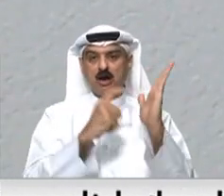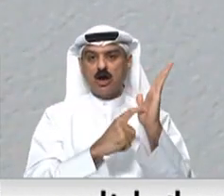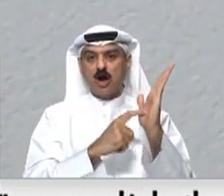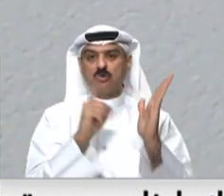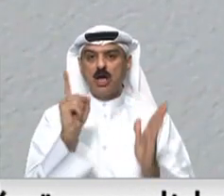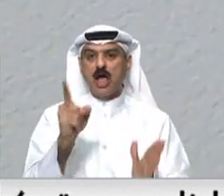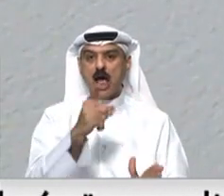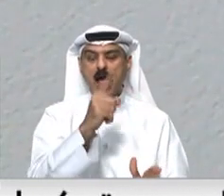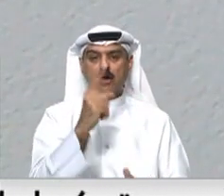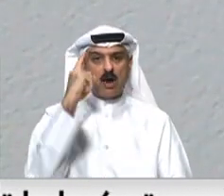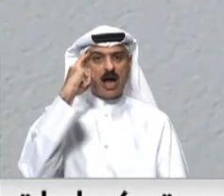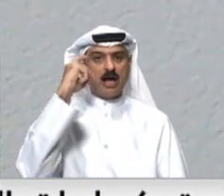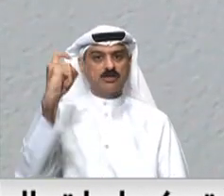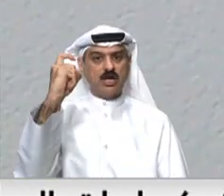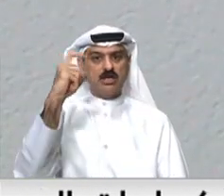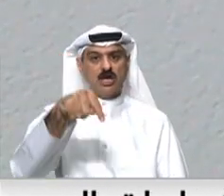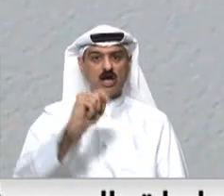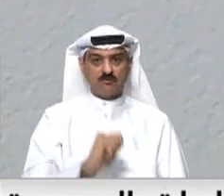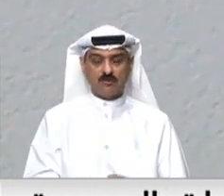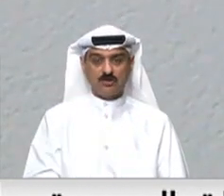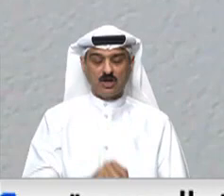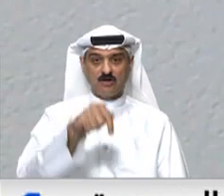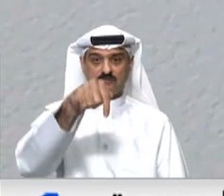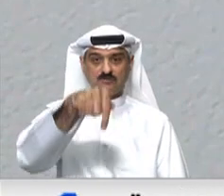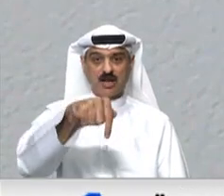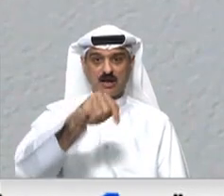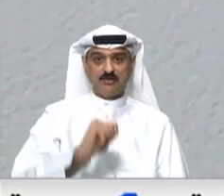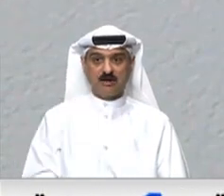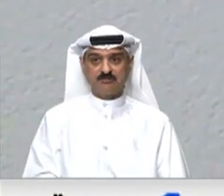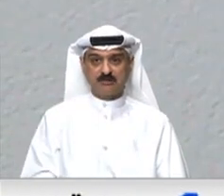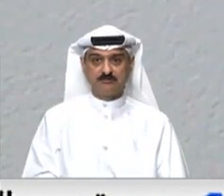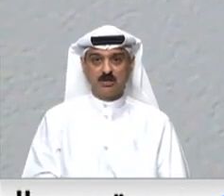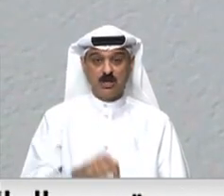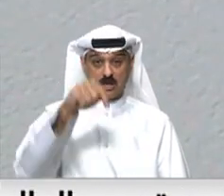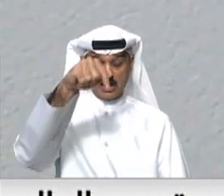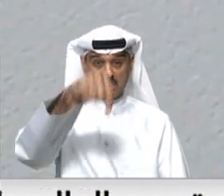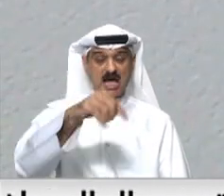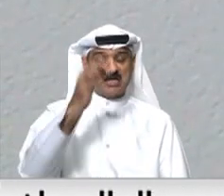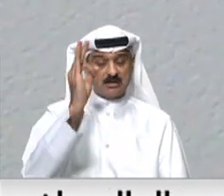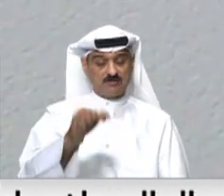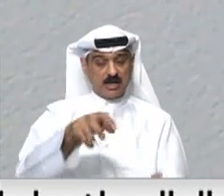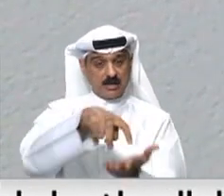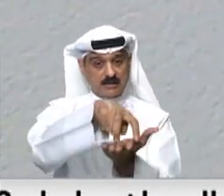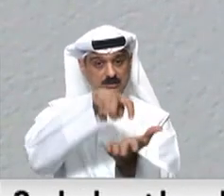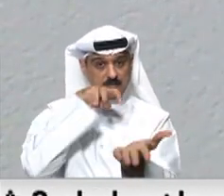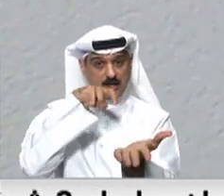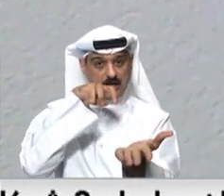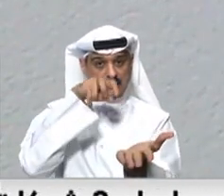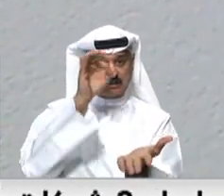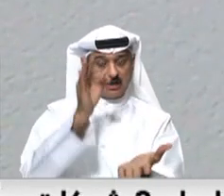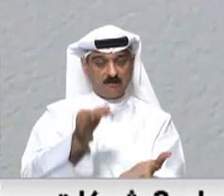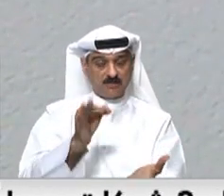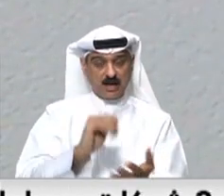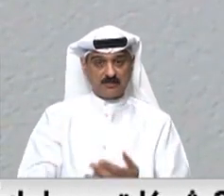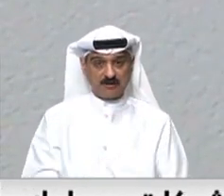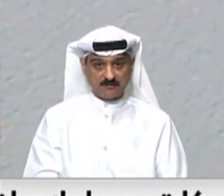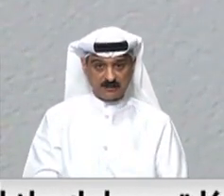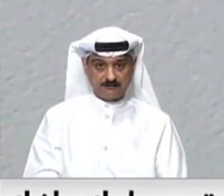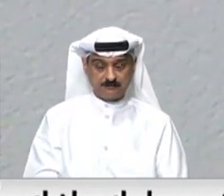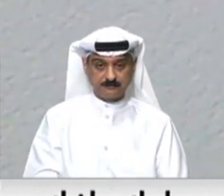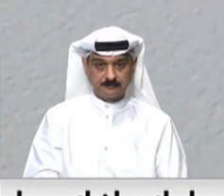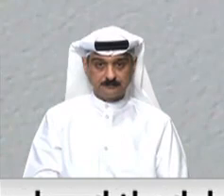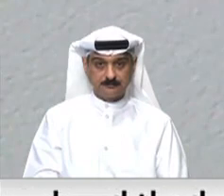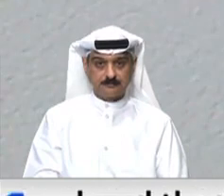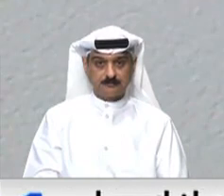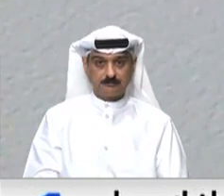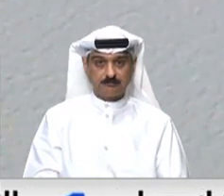تسمى أخماتوف ونسبة طبعا إلى والد الرئيس الشيشاني رمضان قاديروف. أخماتوف هذه القوات تتألف من 4 كتائب